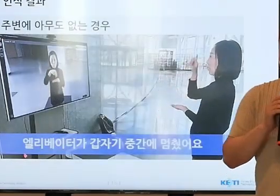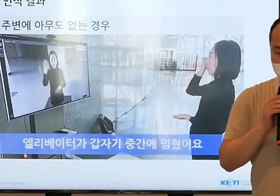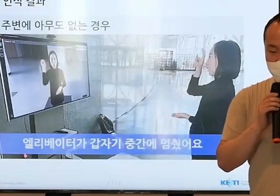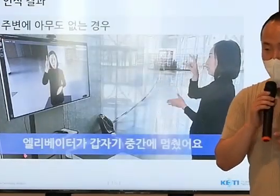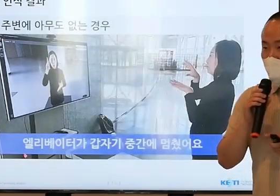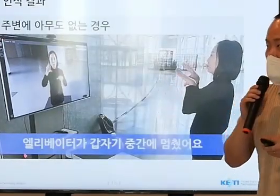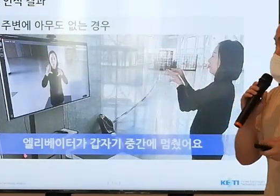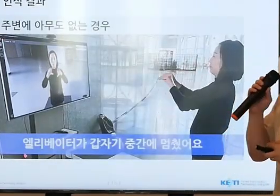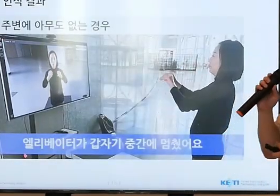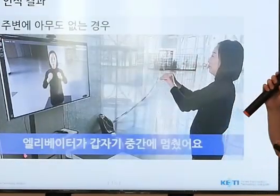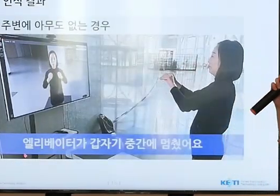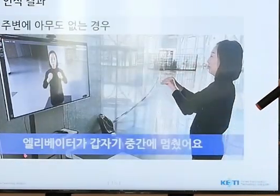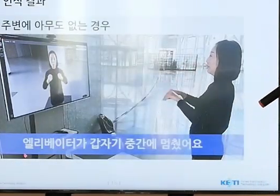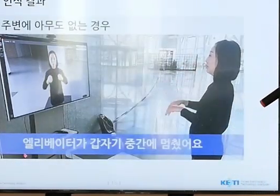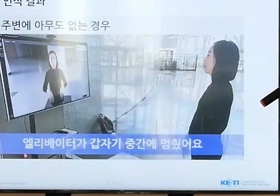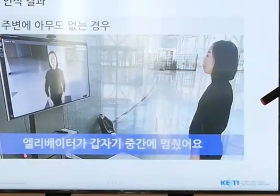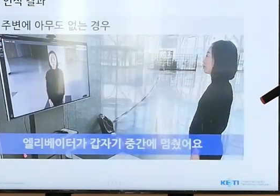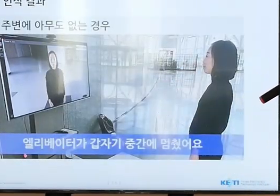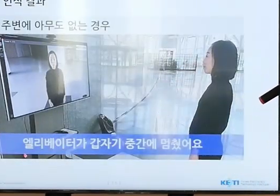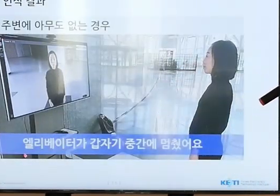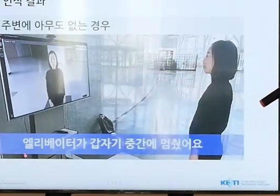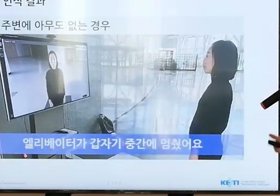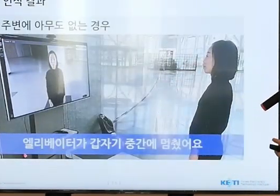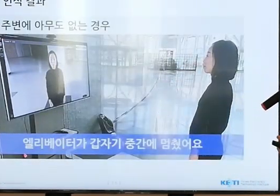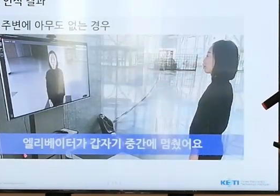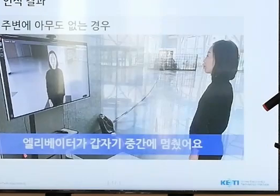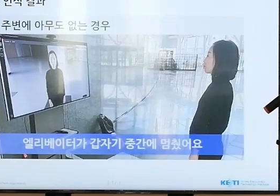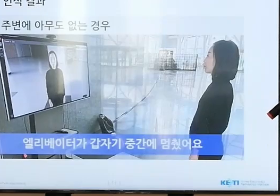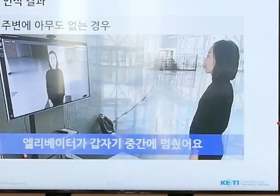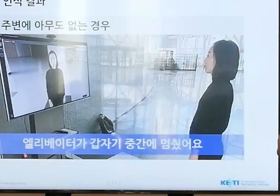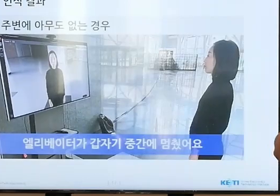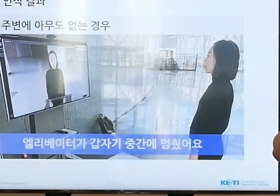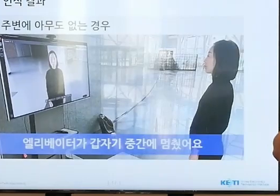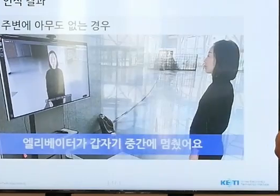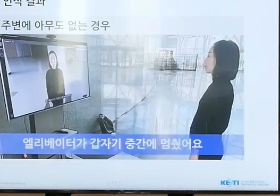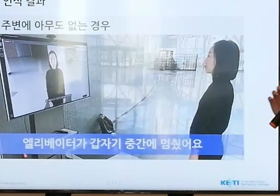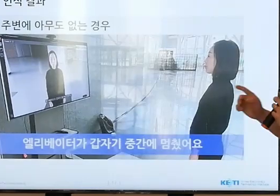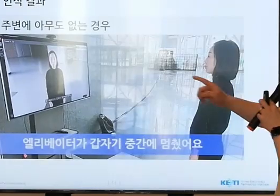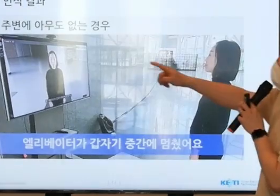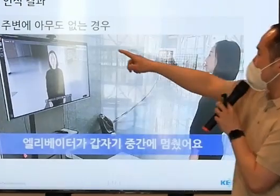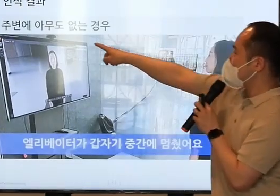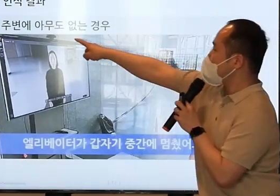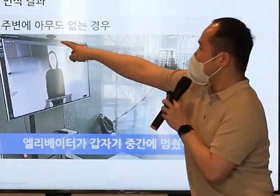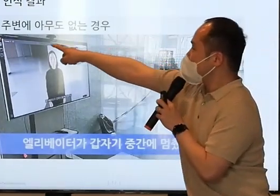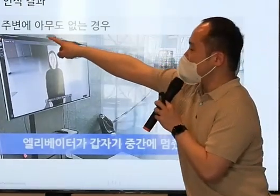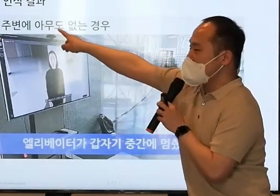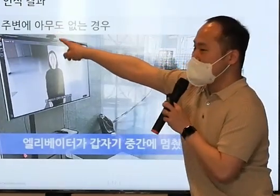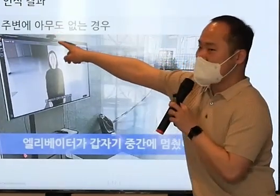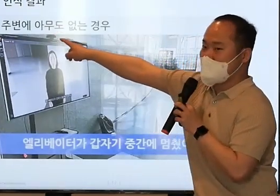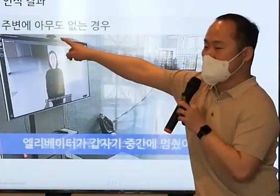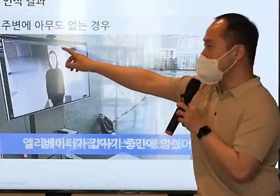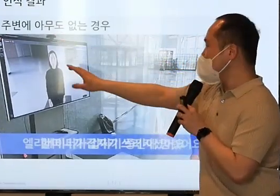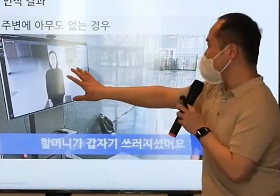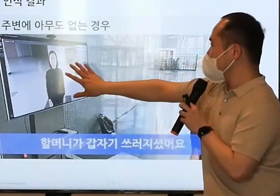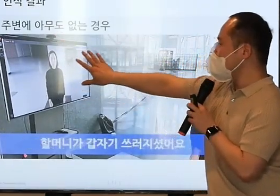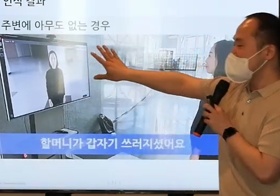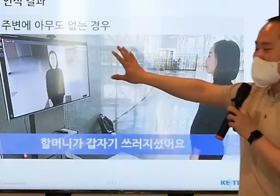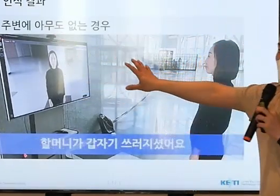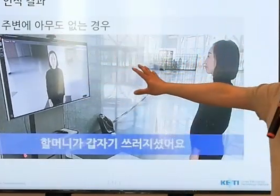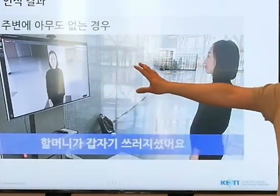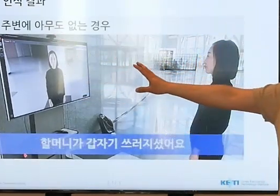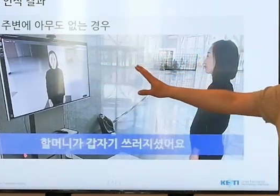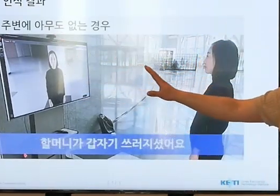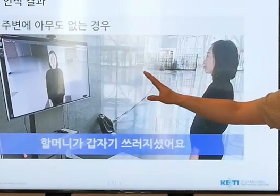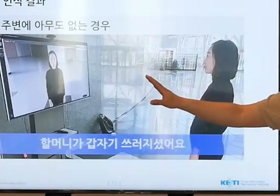그래서 지금 보여드리는 동영상은 저희가 개발한 이제 수어인식 기술을 이제 적용한 결과고요. 이쪽에 이제 웹캠이 있고